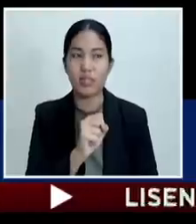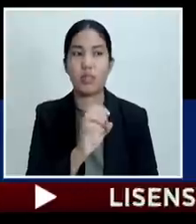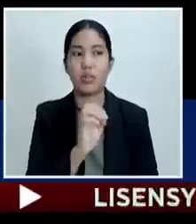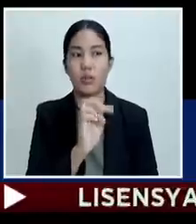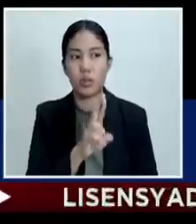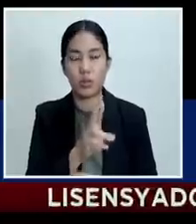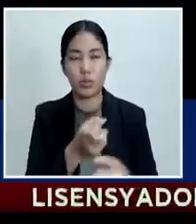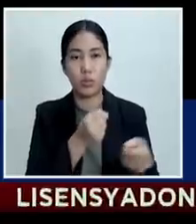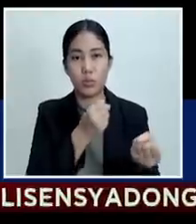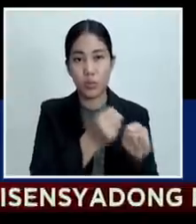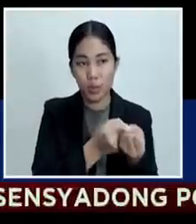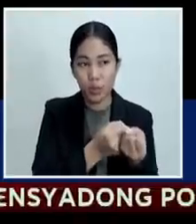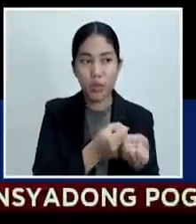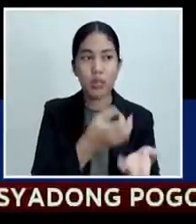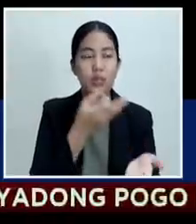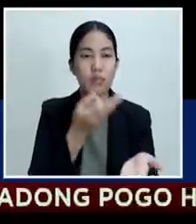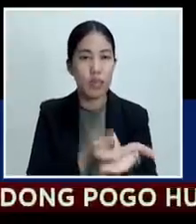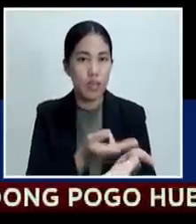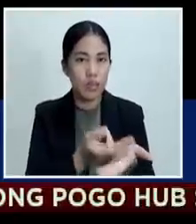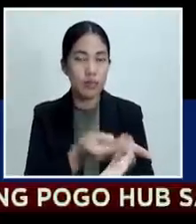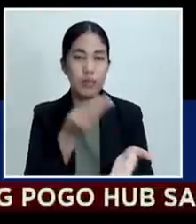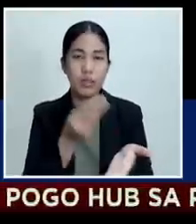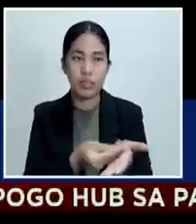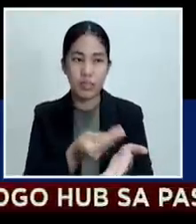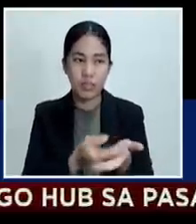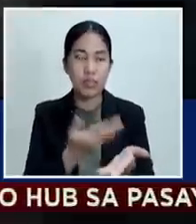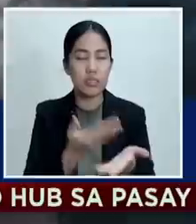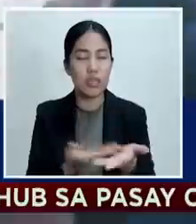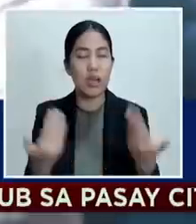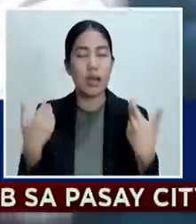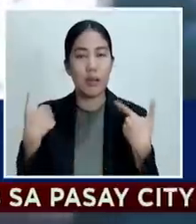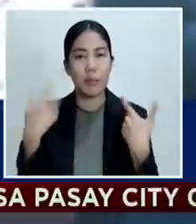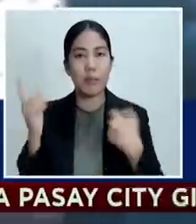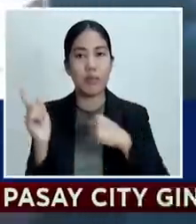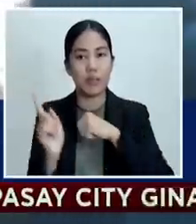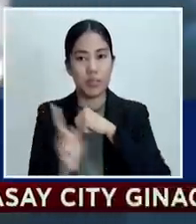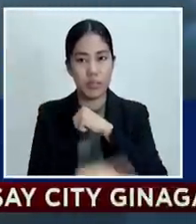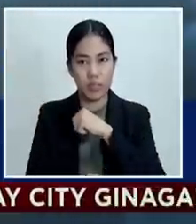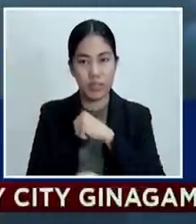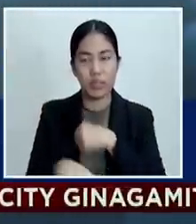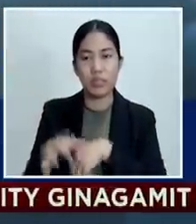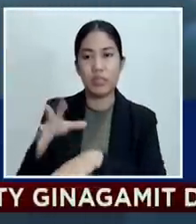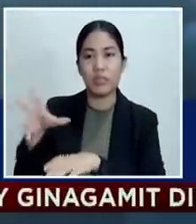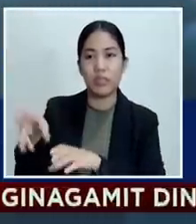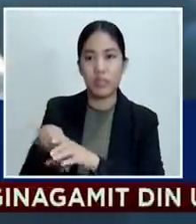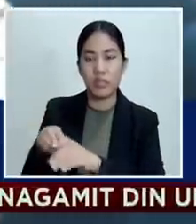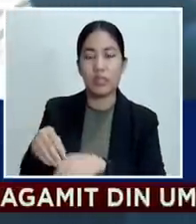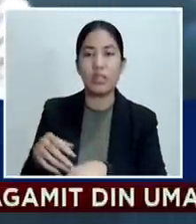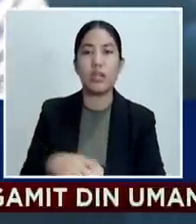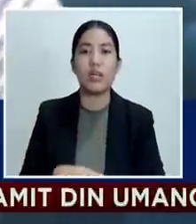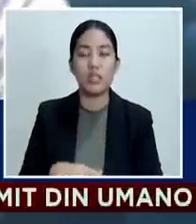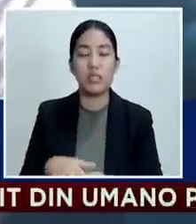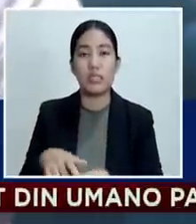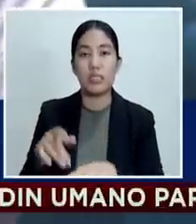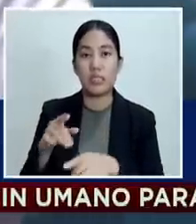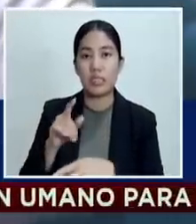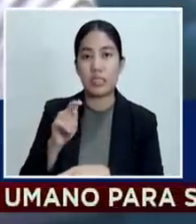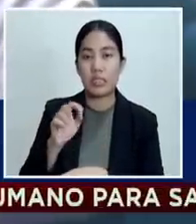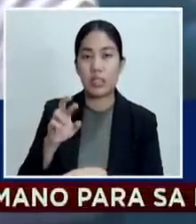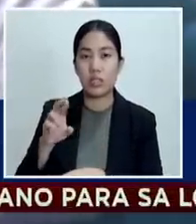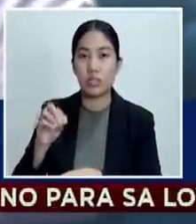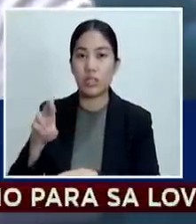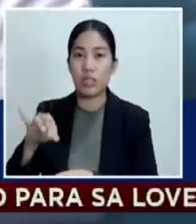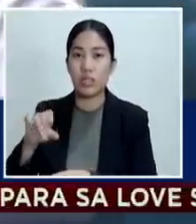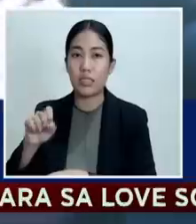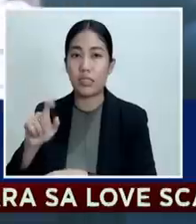o ari-arian ay paparusahan sa ilalim ng Terrorism Financing Prevention and Suppression Act of 2012. Una nang itinanggi ni